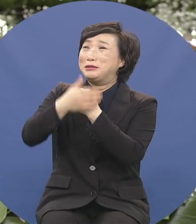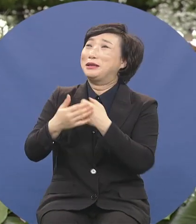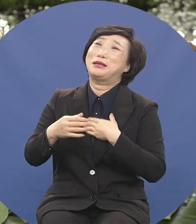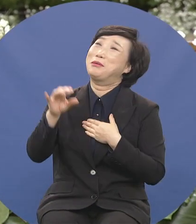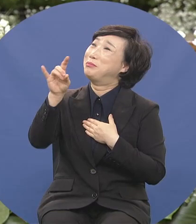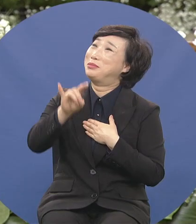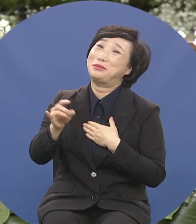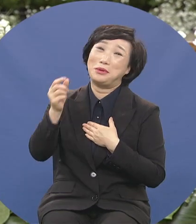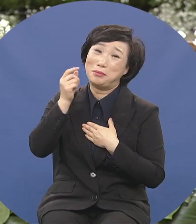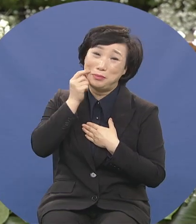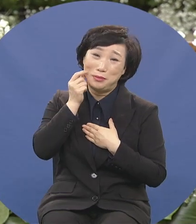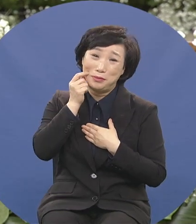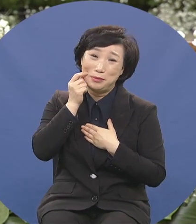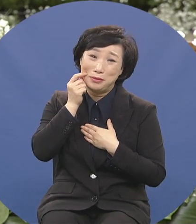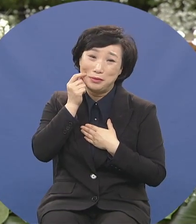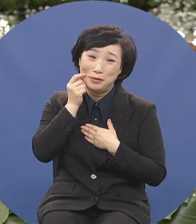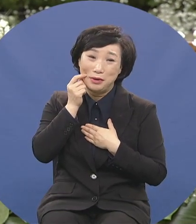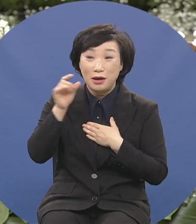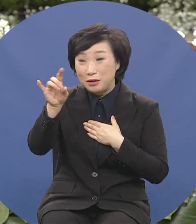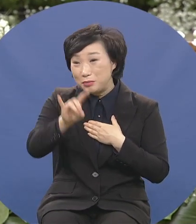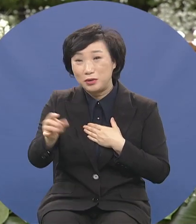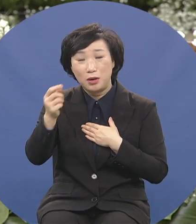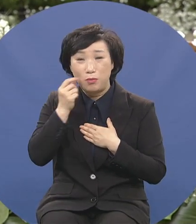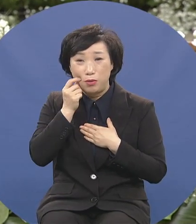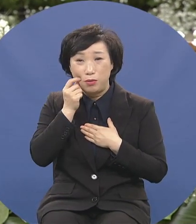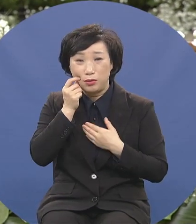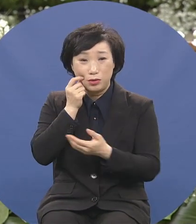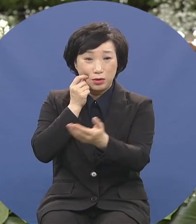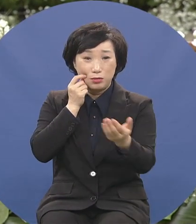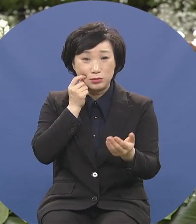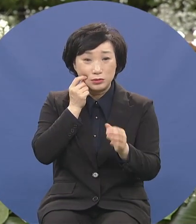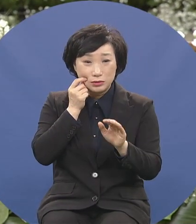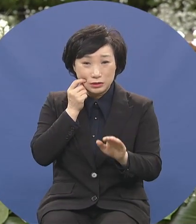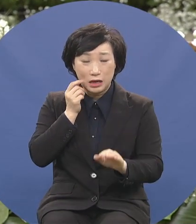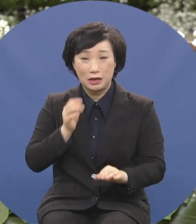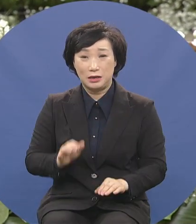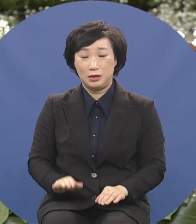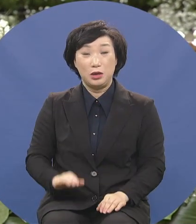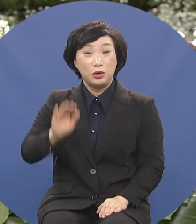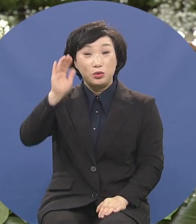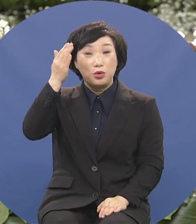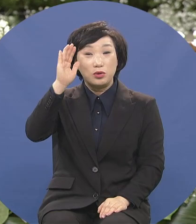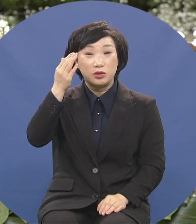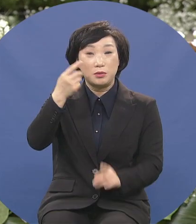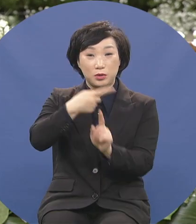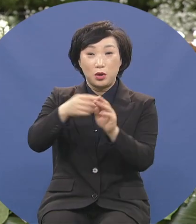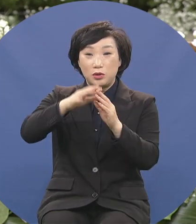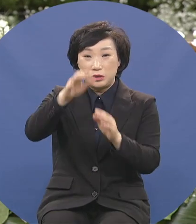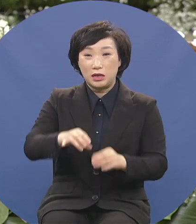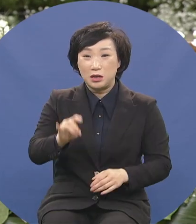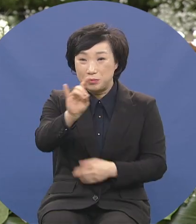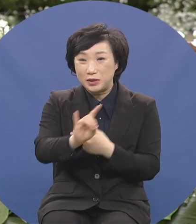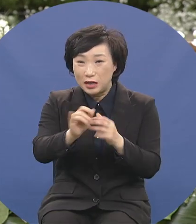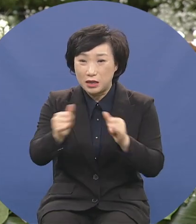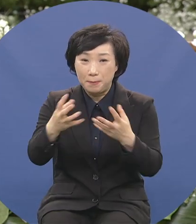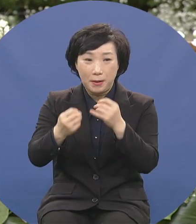없다. 핑계할 수 없다. 오늘날 교회에서도 핑계대는 사람